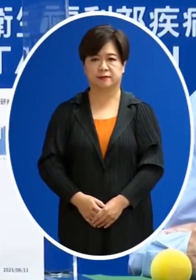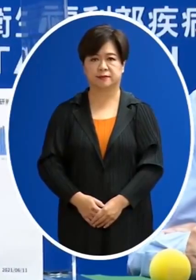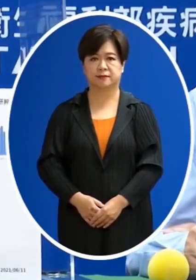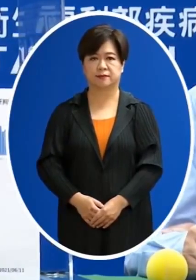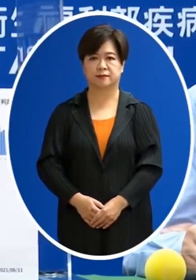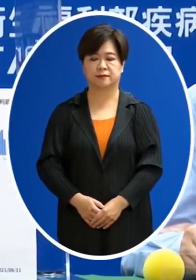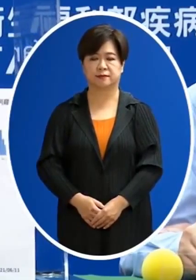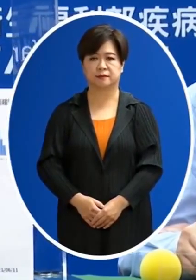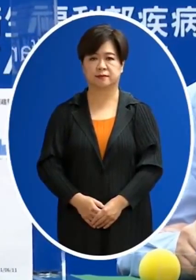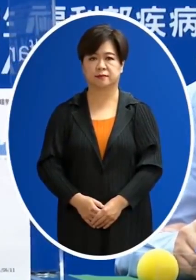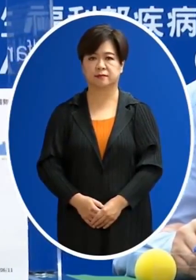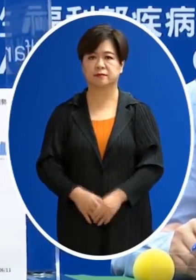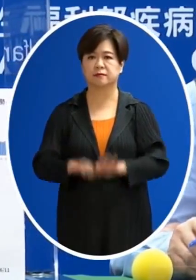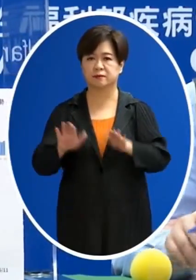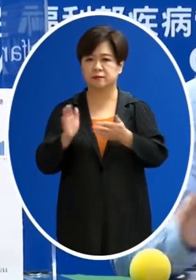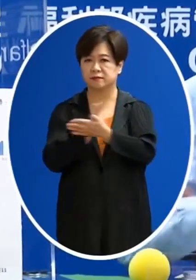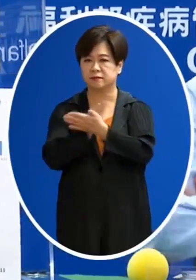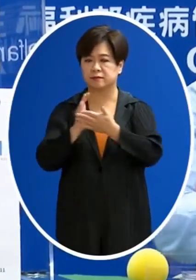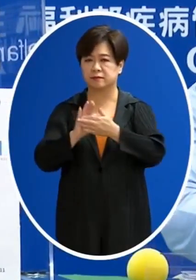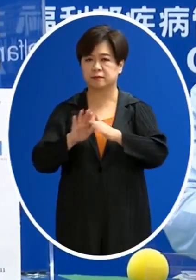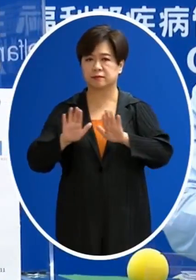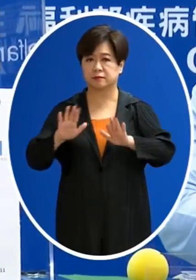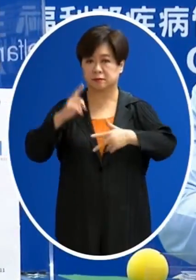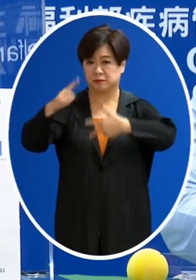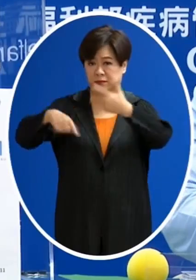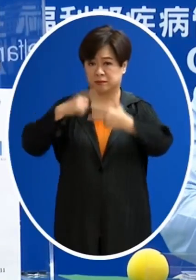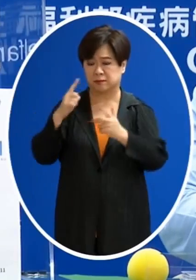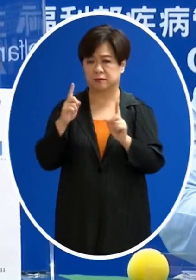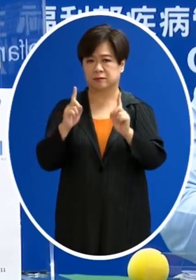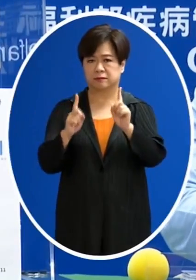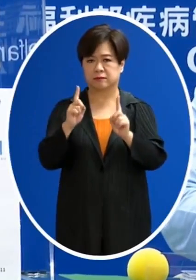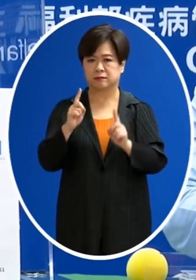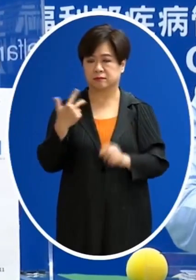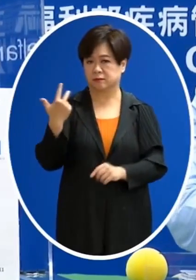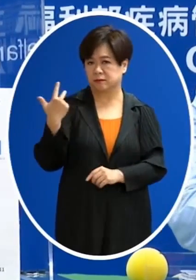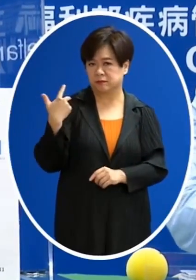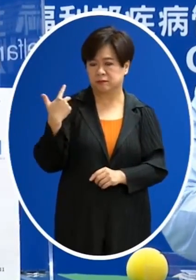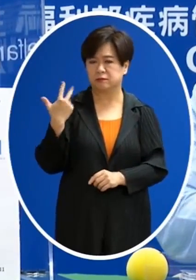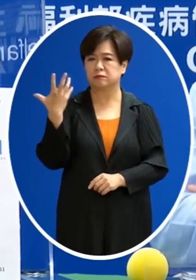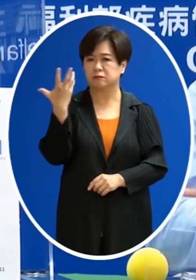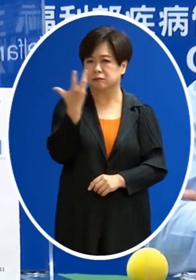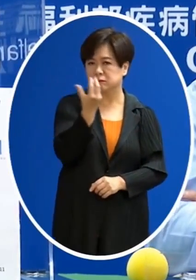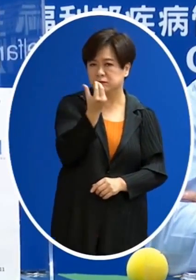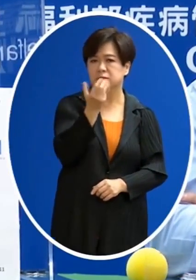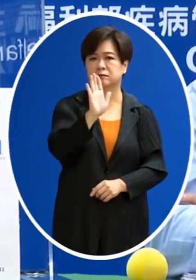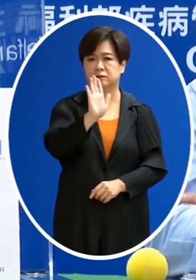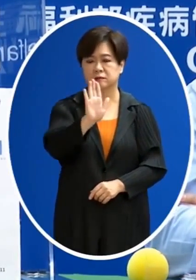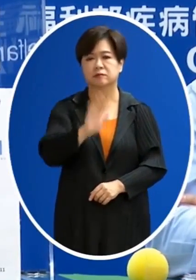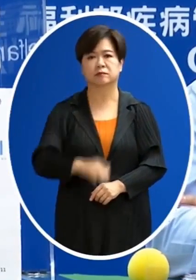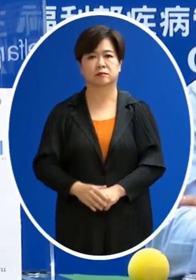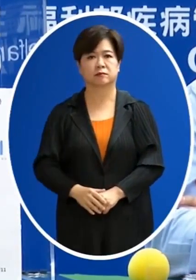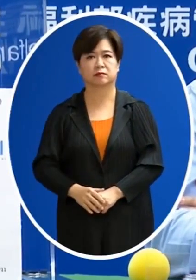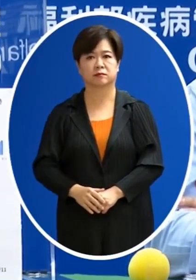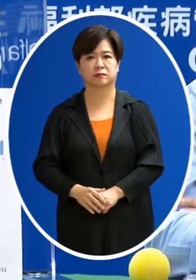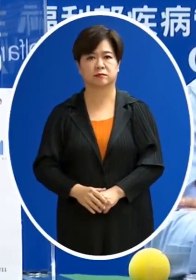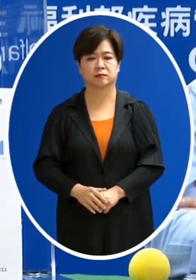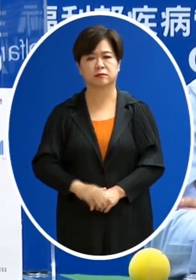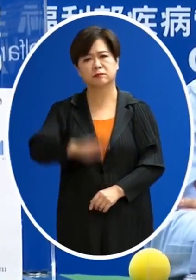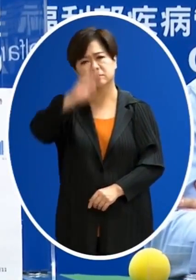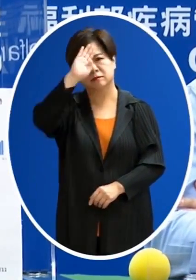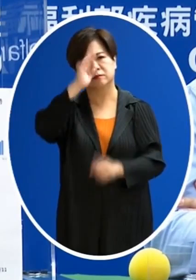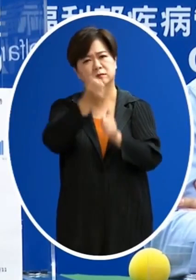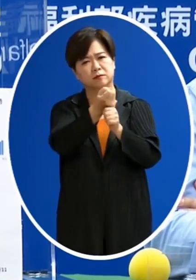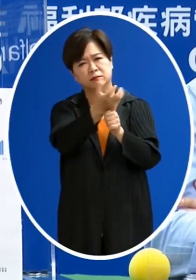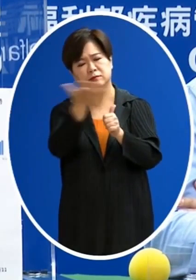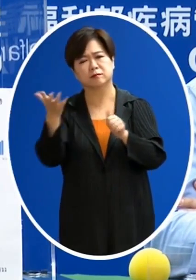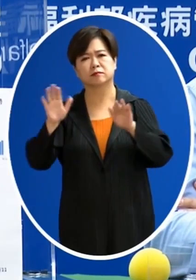好，那看起来是这个礼拜的案件数还是比上个礼拜哈有稍微比较少一点哈，不过疫情大概就是哈